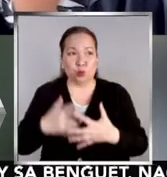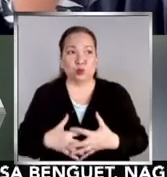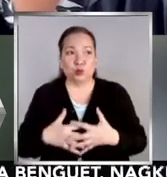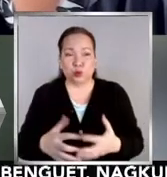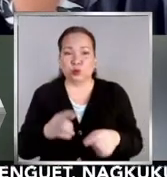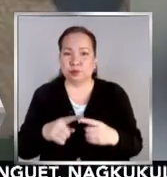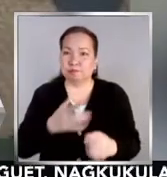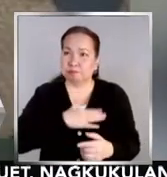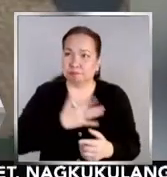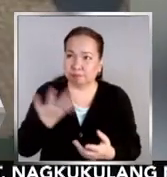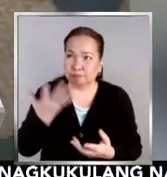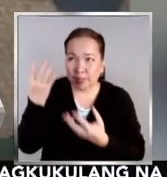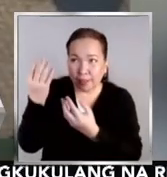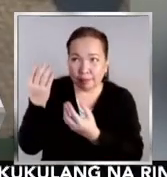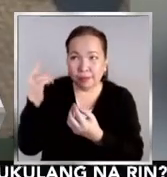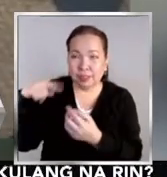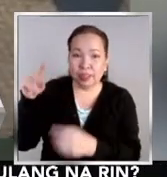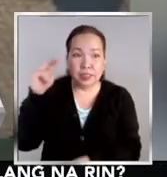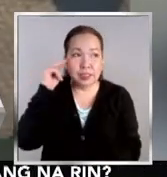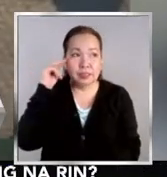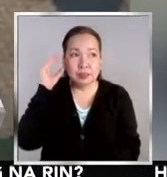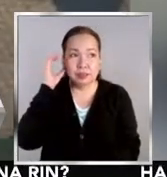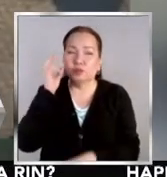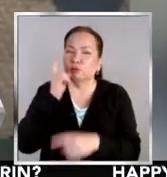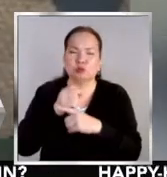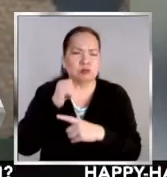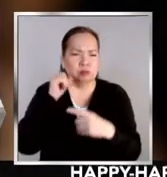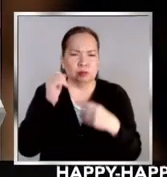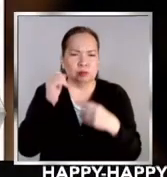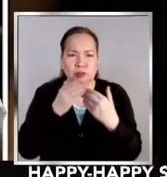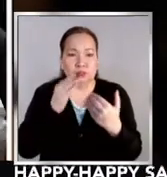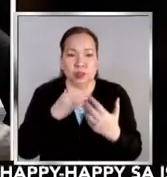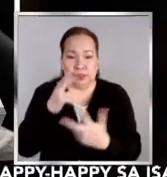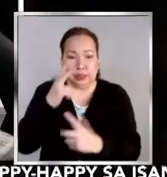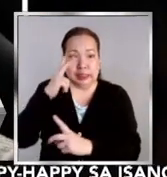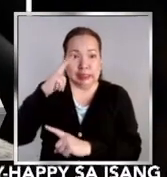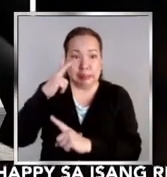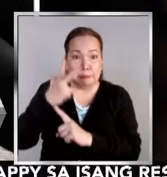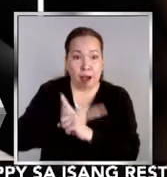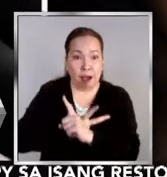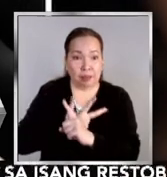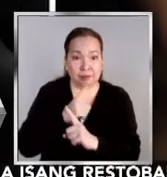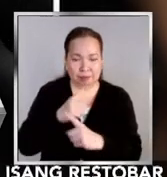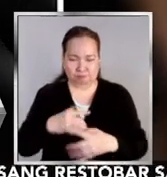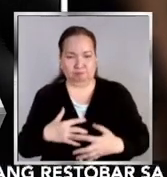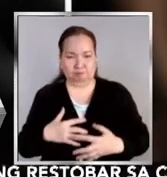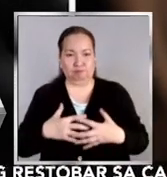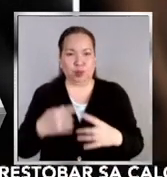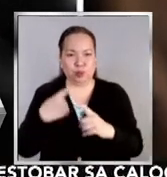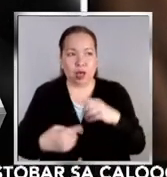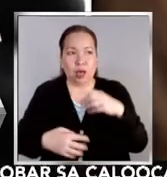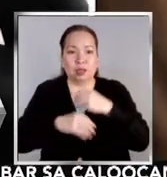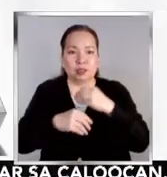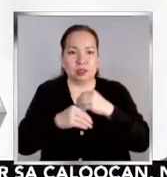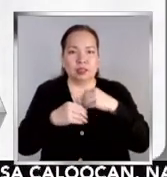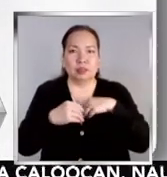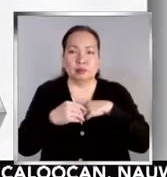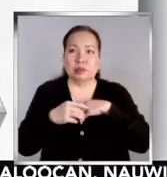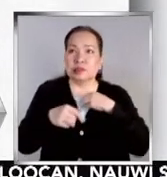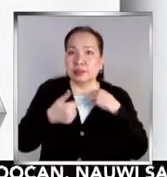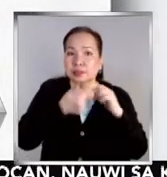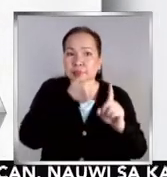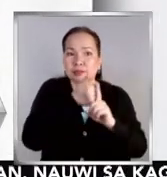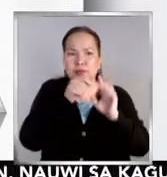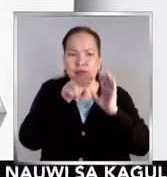Canlas podcast, hindi naging madali ang first trimester niya. Dagdag pa ang mga naidulot na takot dahil sa kanyang